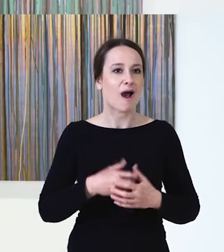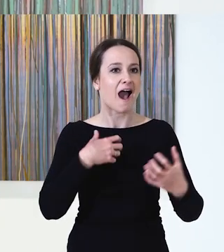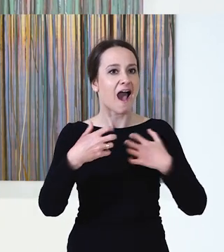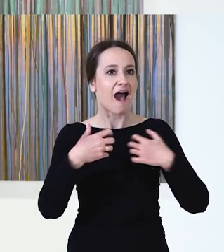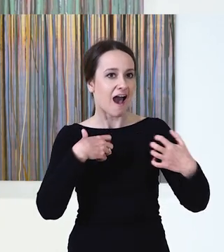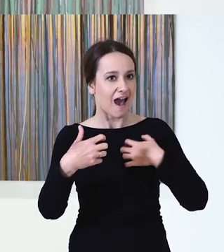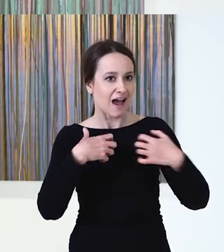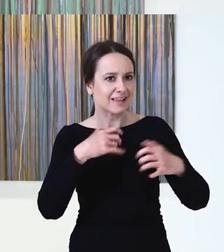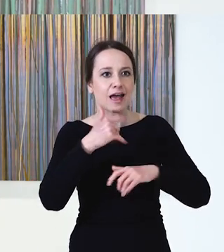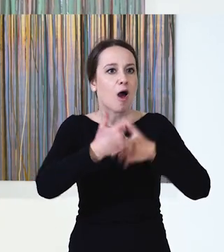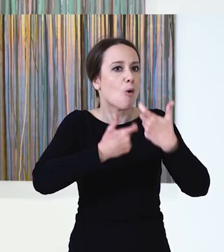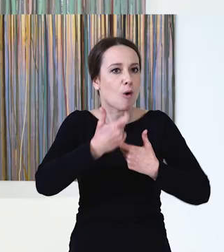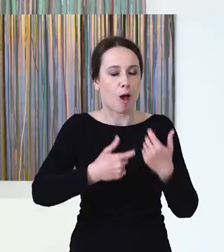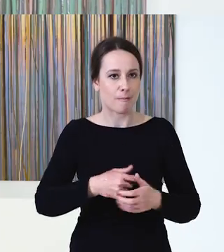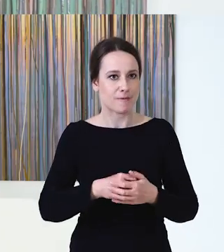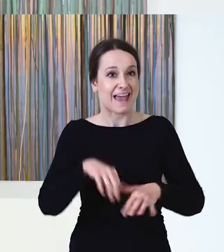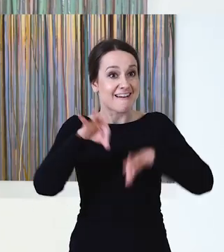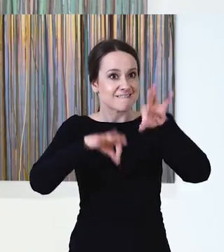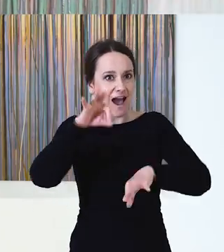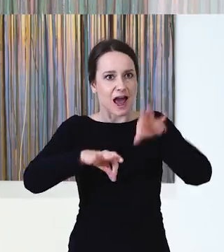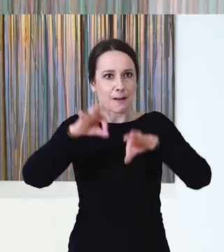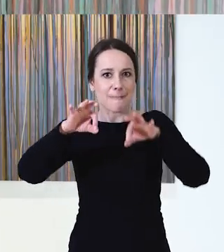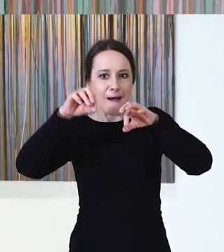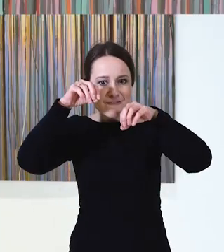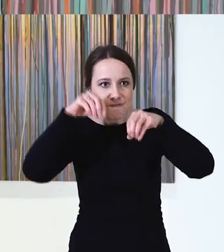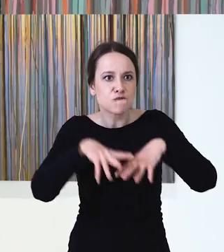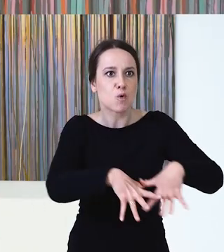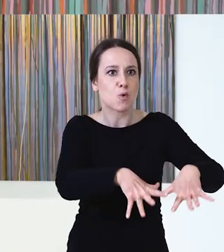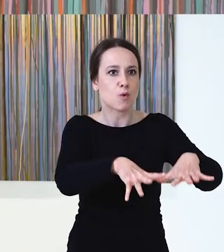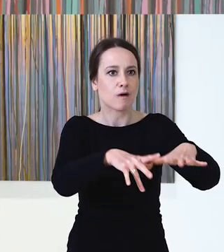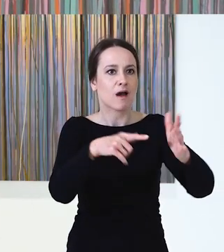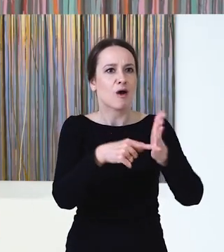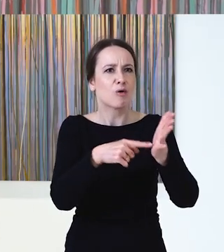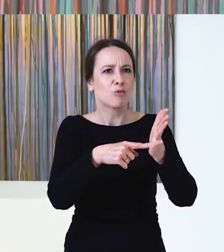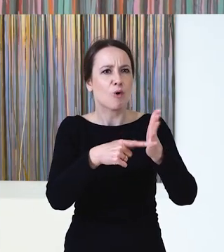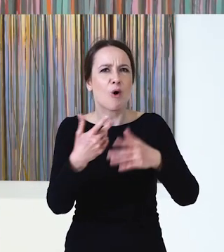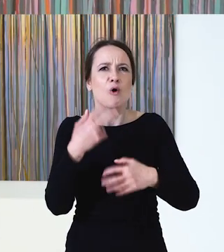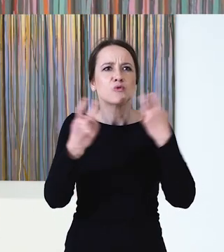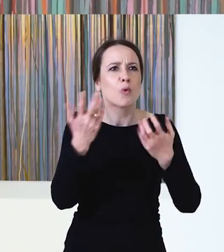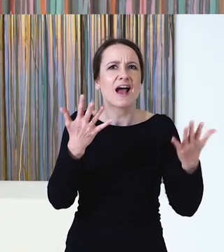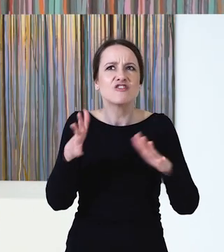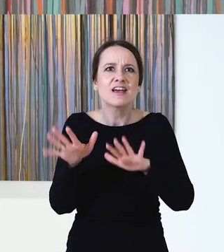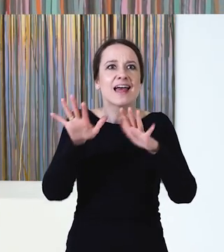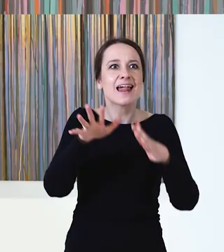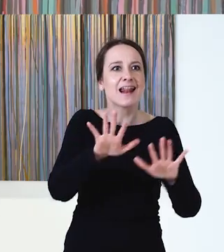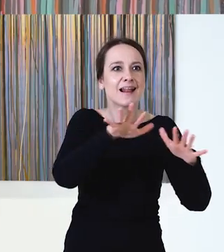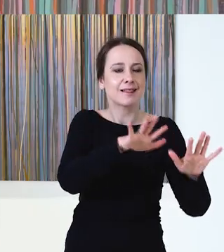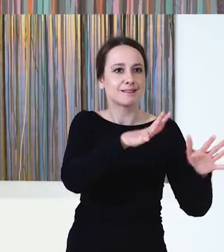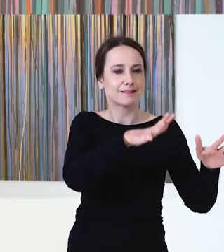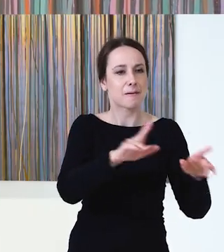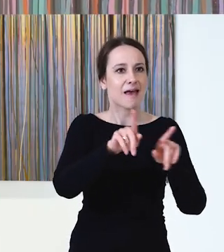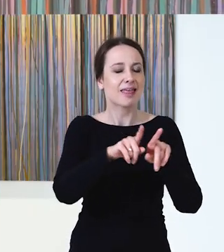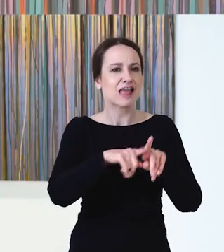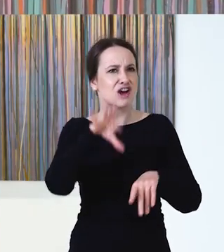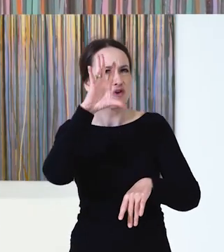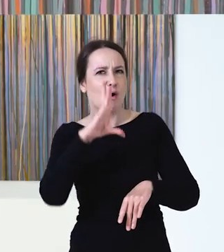wylewanie farby zestawianie jej poszukiwanie pewnego rytmu takiego brzmienia obrazu